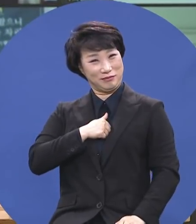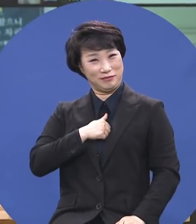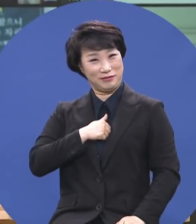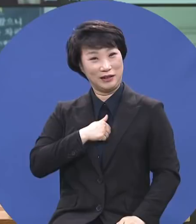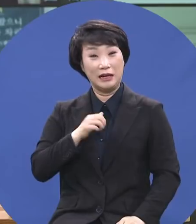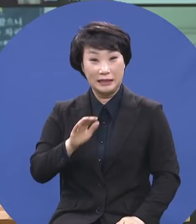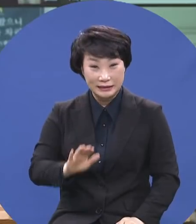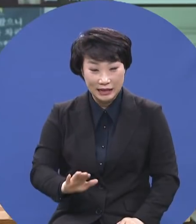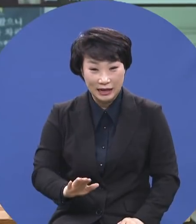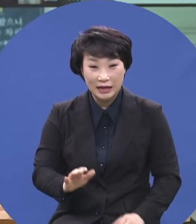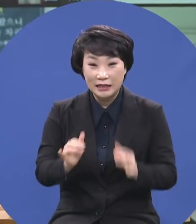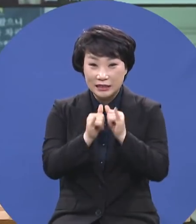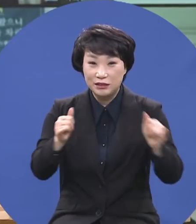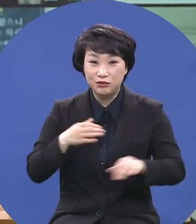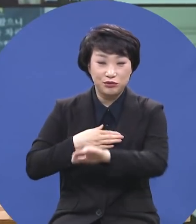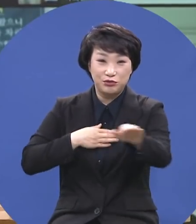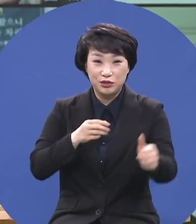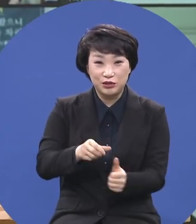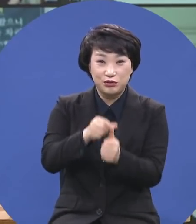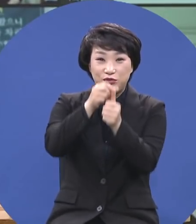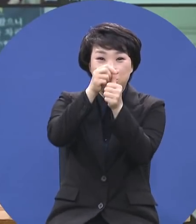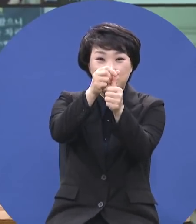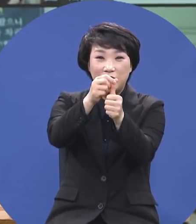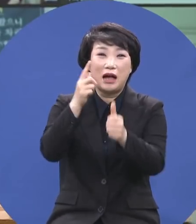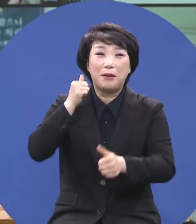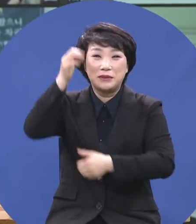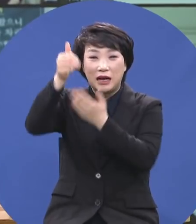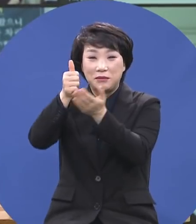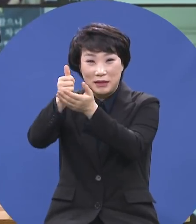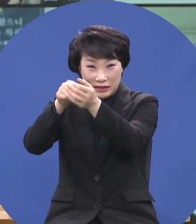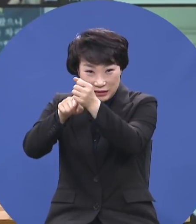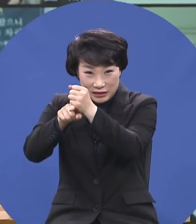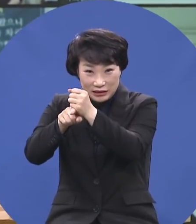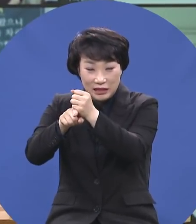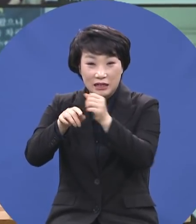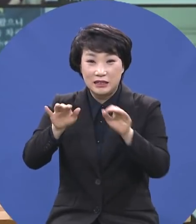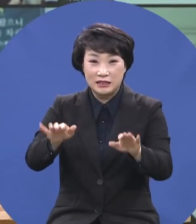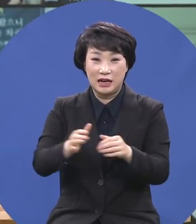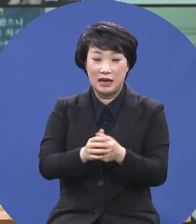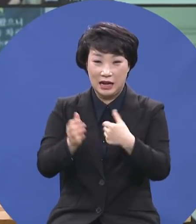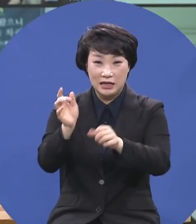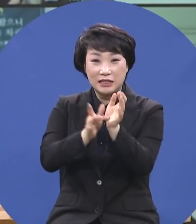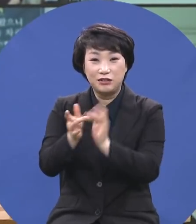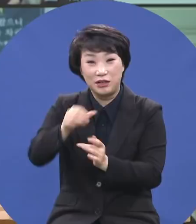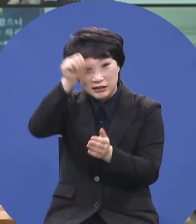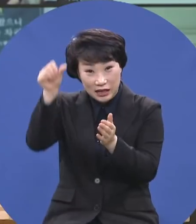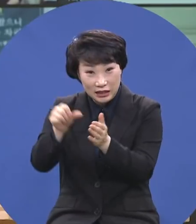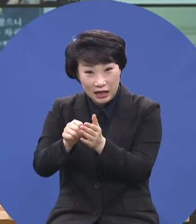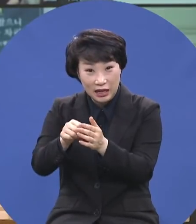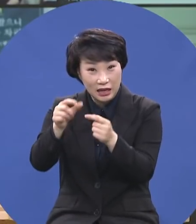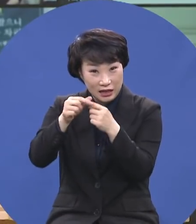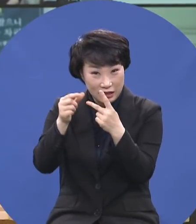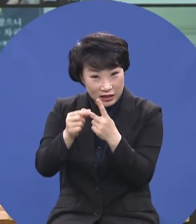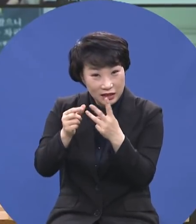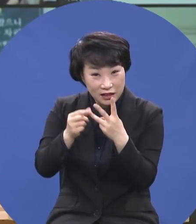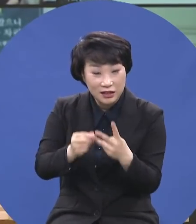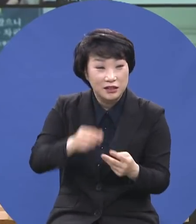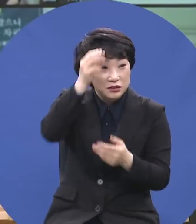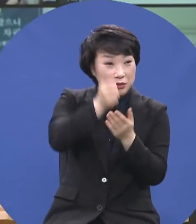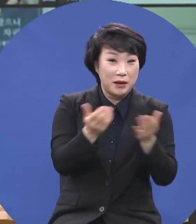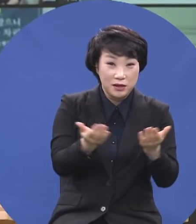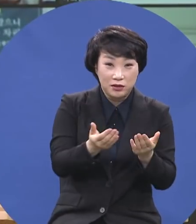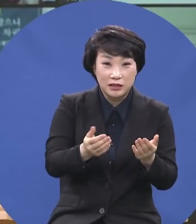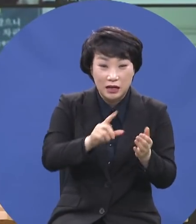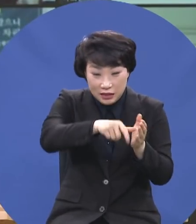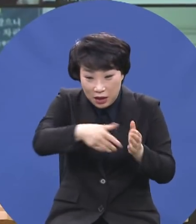그러므로 인류를 구하는 아버지의 뜻과 아들의 생애와 성령의